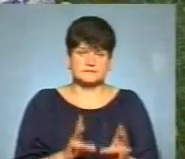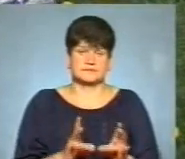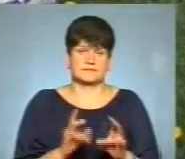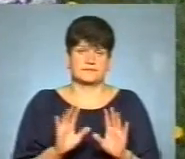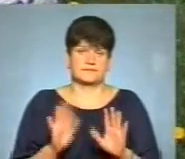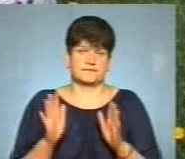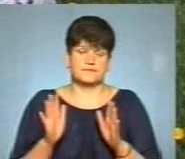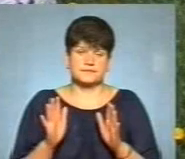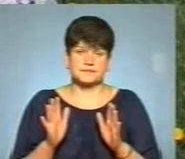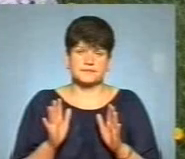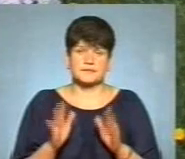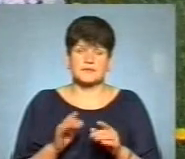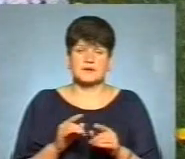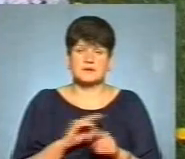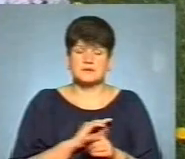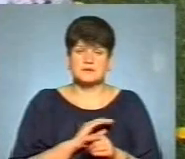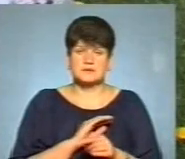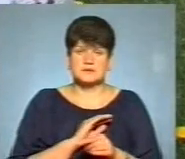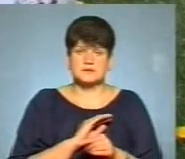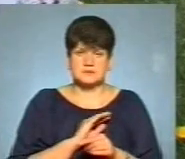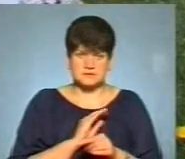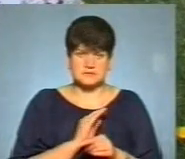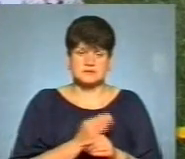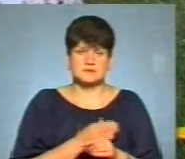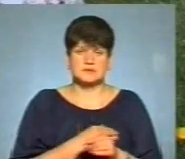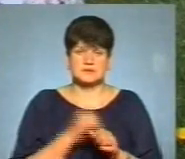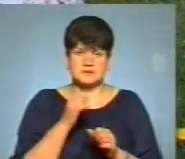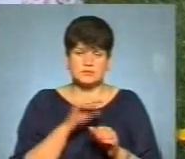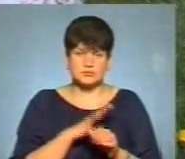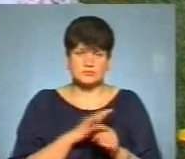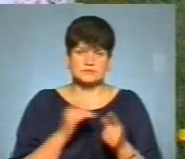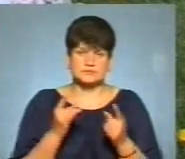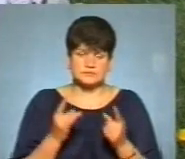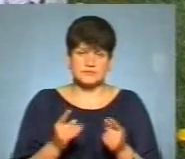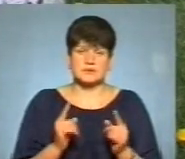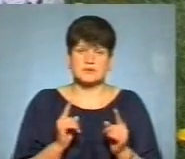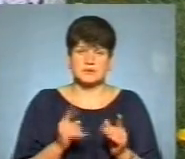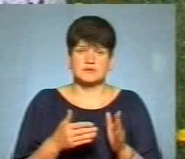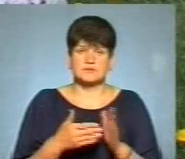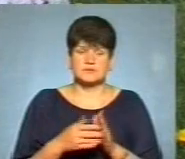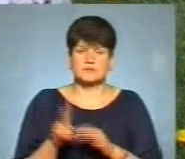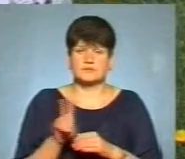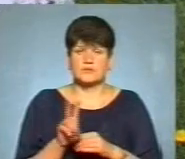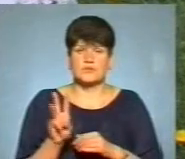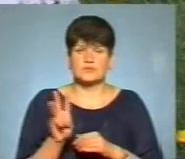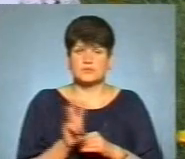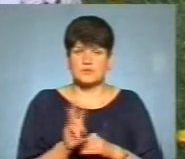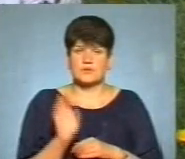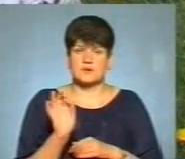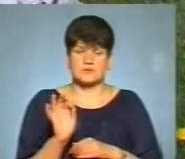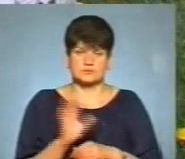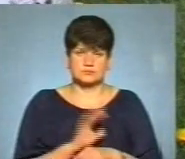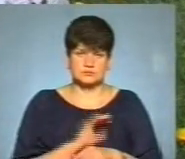явище. Інтенсивність заморозку була достатньо таки, також таки такою вагомою, навіть і до 2-3